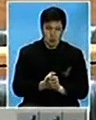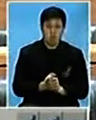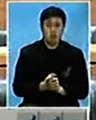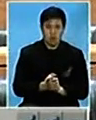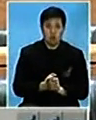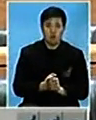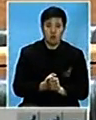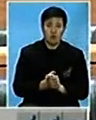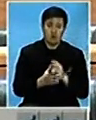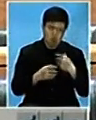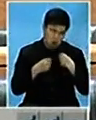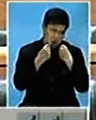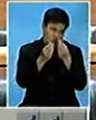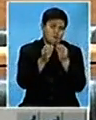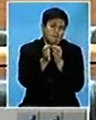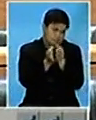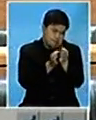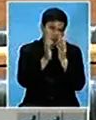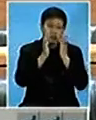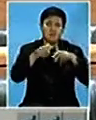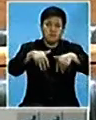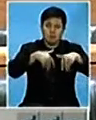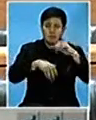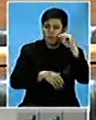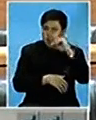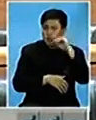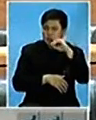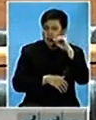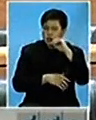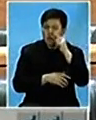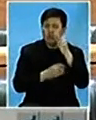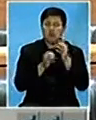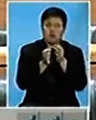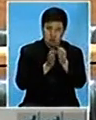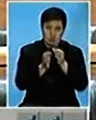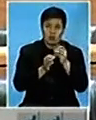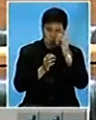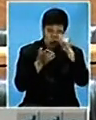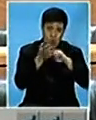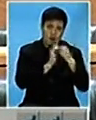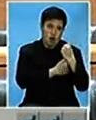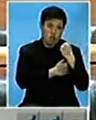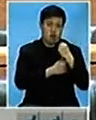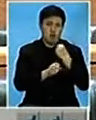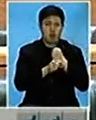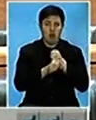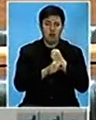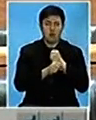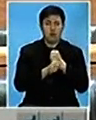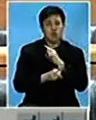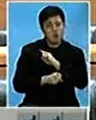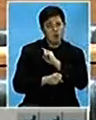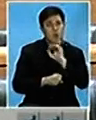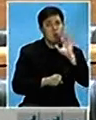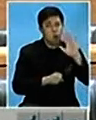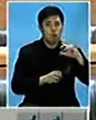ให้ท่านชี้แจงต่อพี่น้องประชาชนดูบ่อยๆอีกประเด็นหนึ่งครับนั่นคือเรื่องของอำนาจหน้าที่ของท่านผ